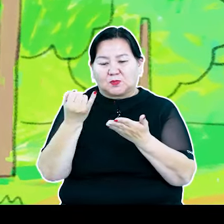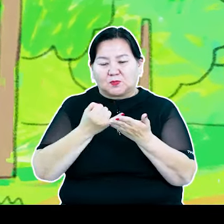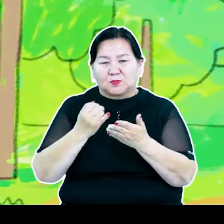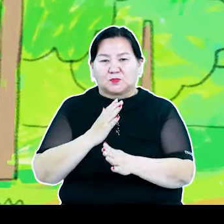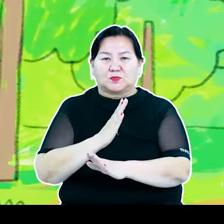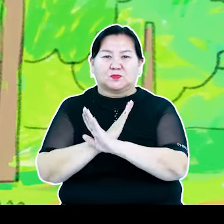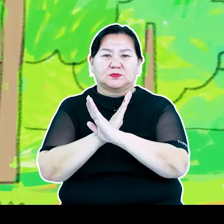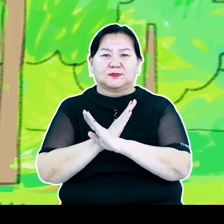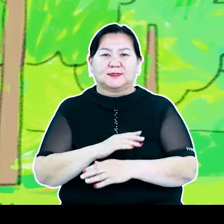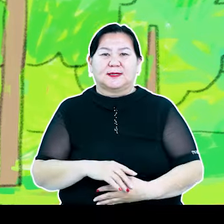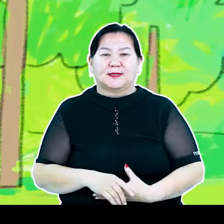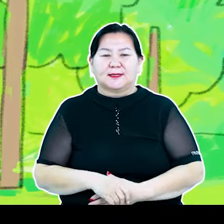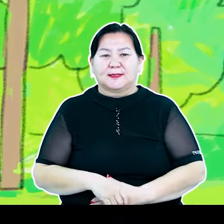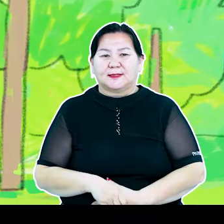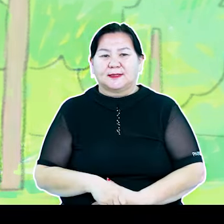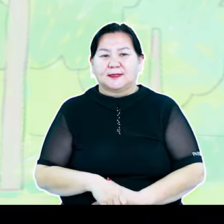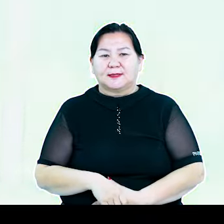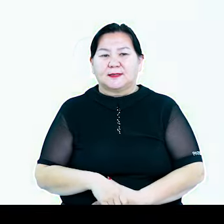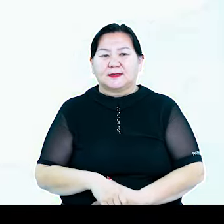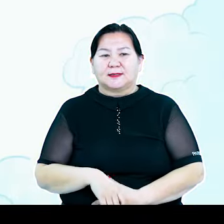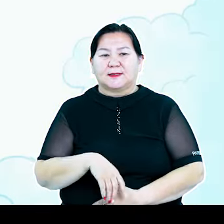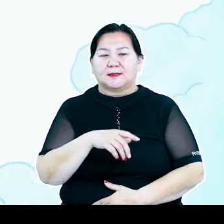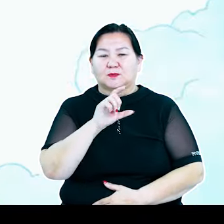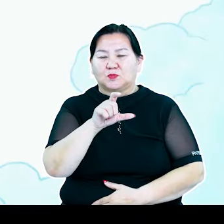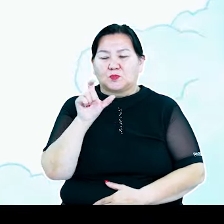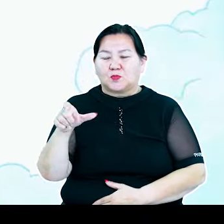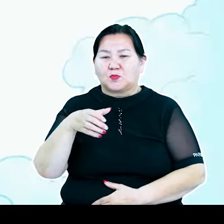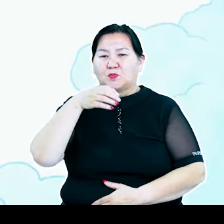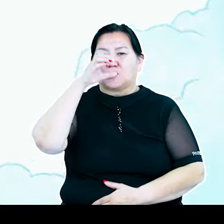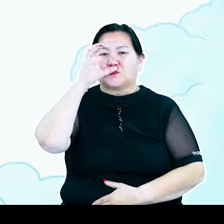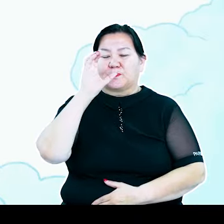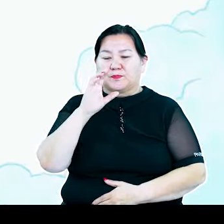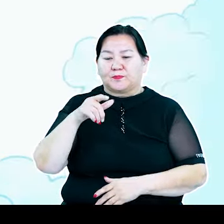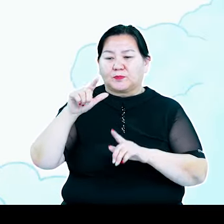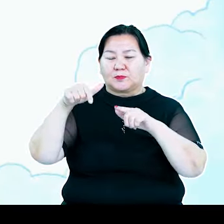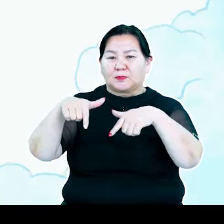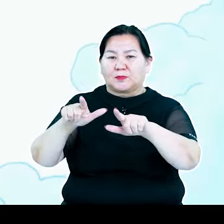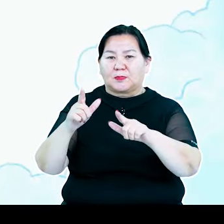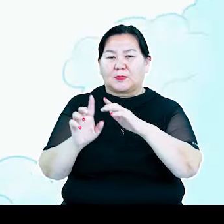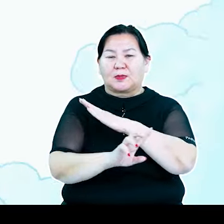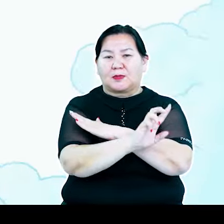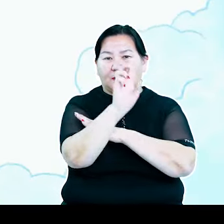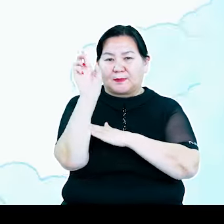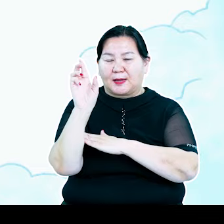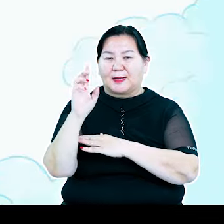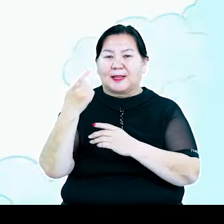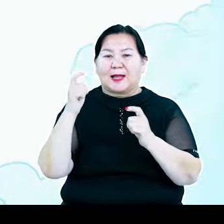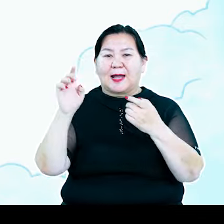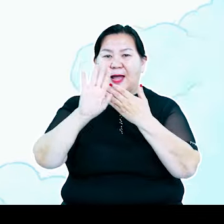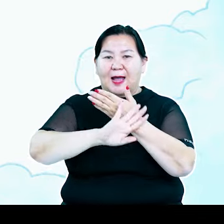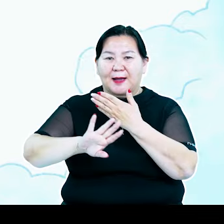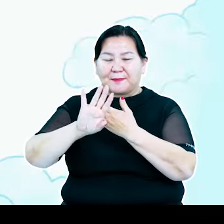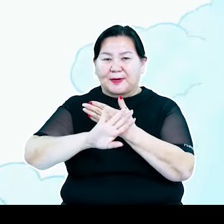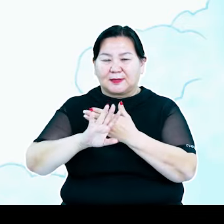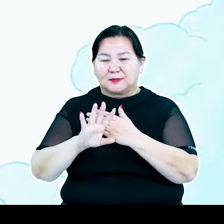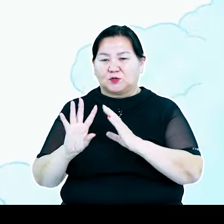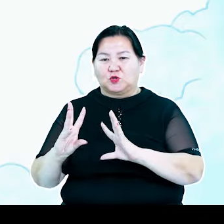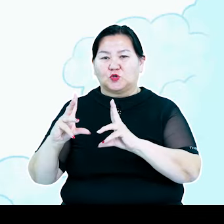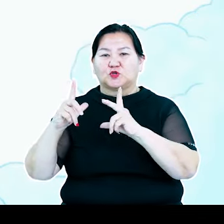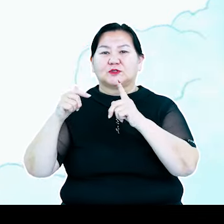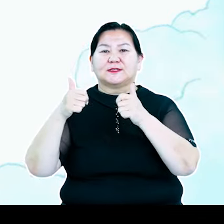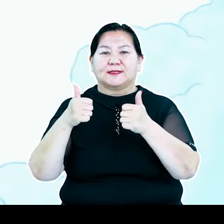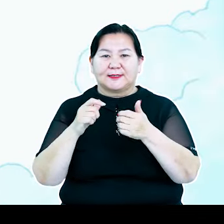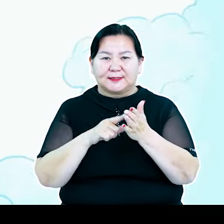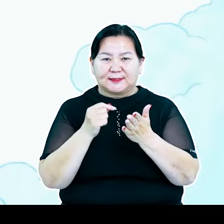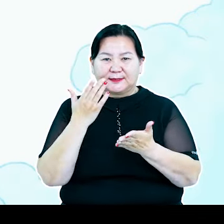буужээ. Төмөн олныг ундаалах татмын ойгоо хайрлан хамгаалж нөхөн сэргээе.